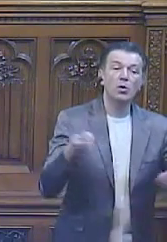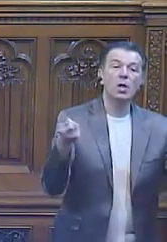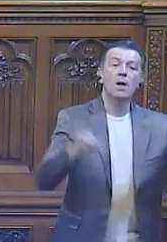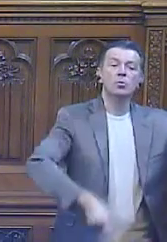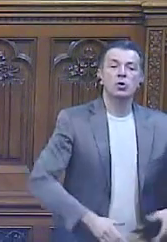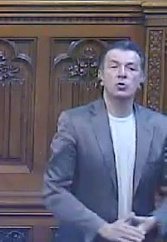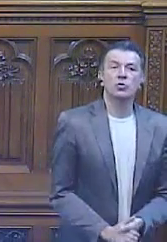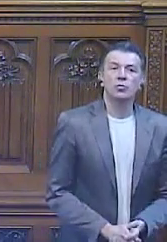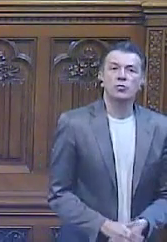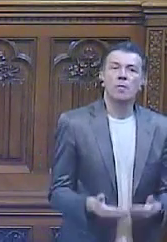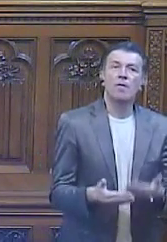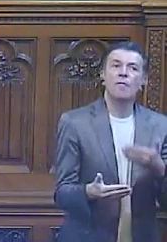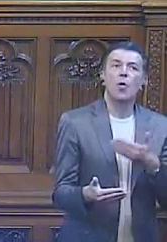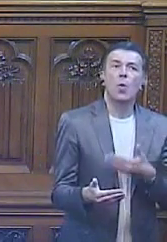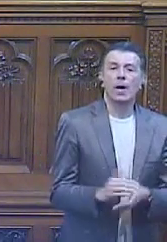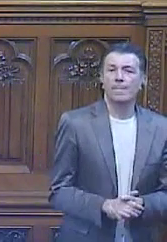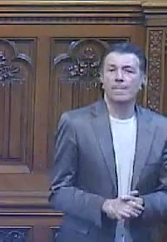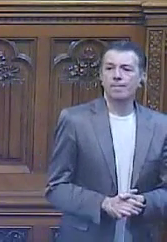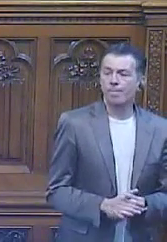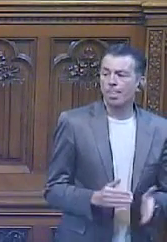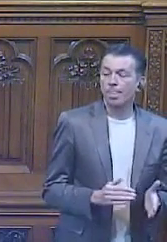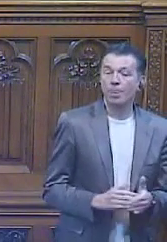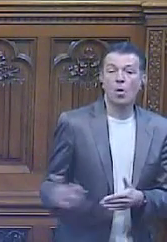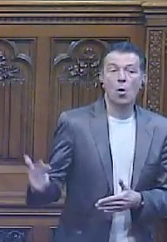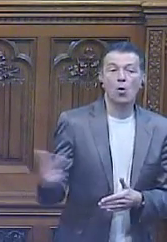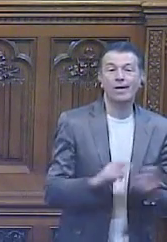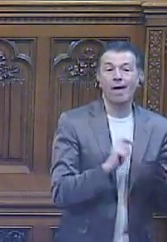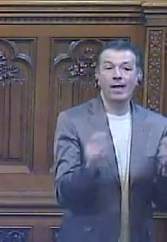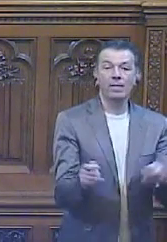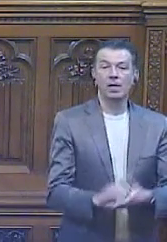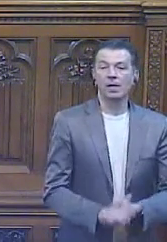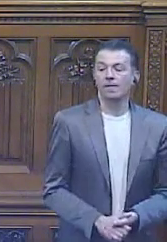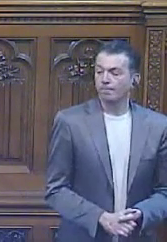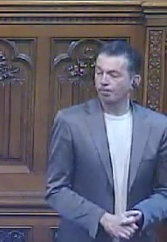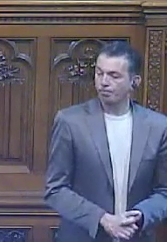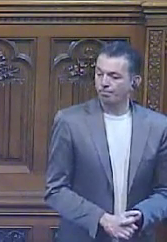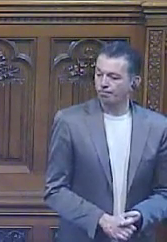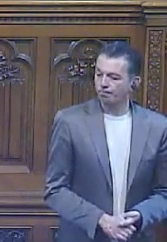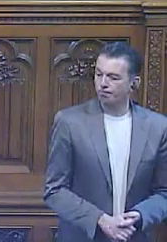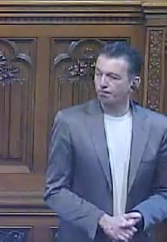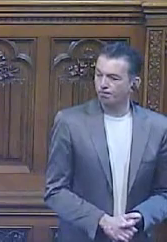Abschluss, bevor ich jetzt noch 3 Anträge einbringe,